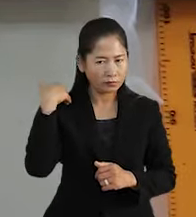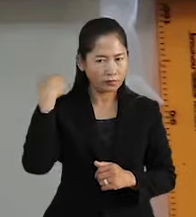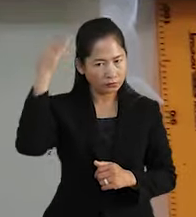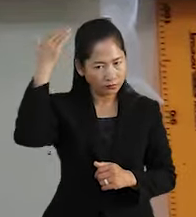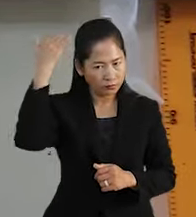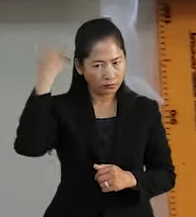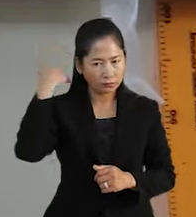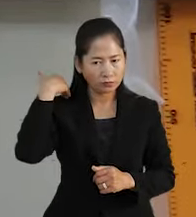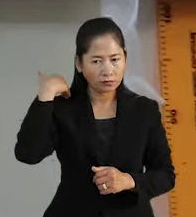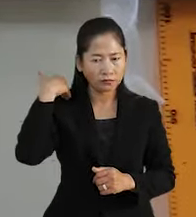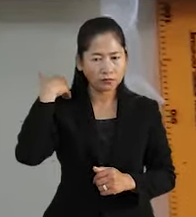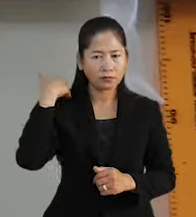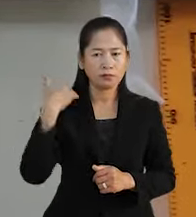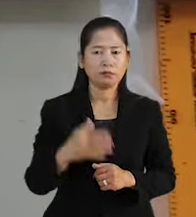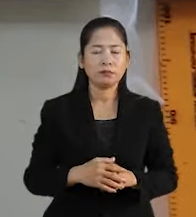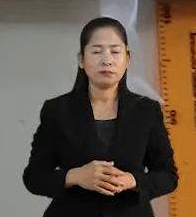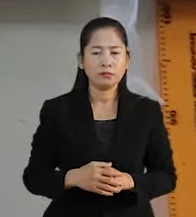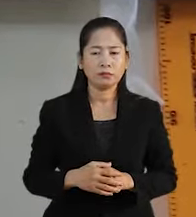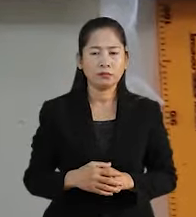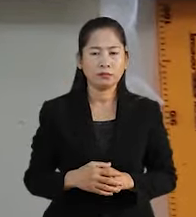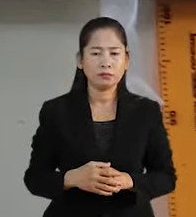ចា